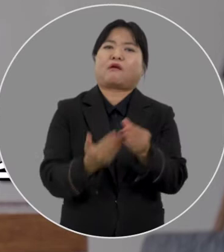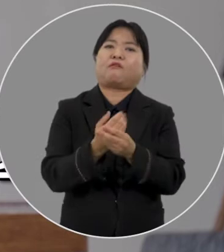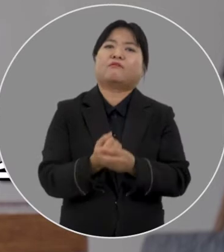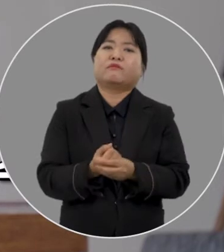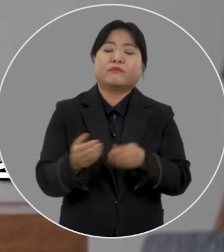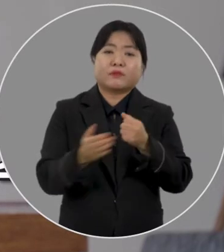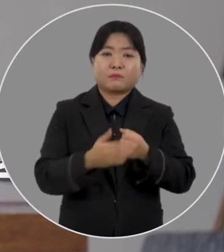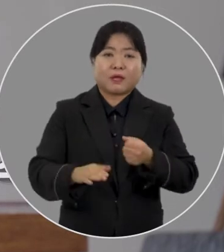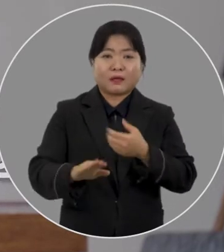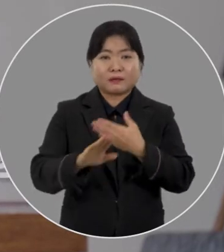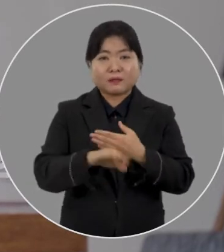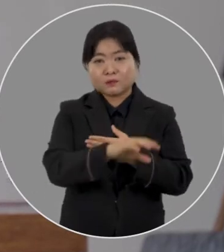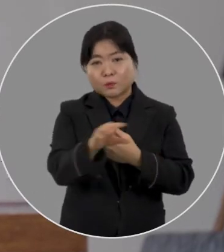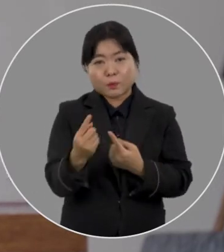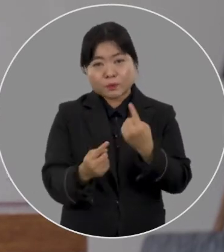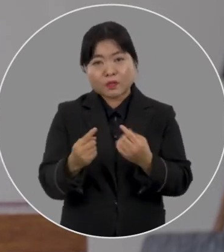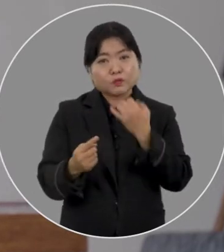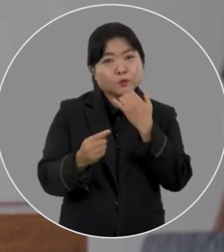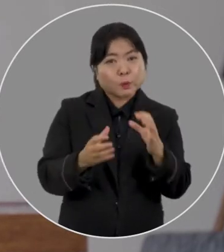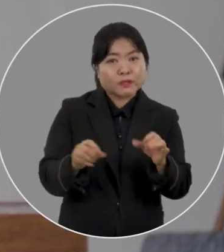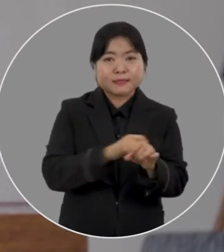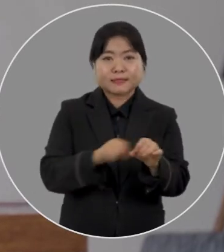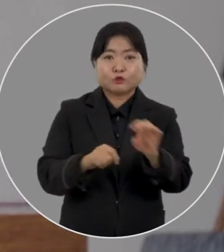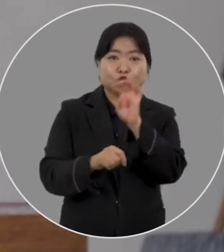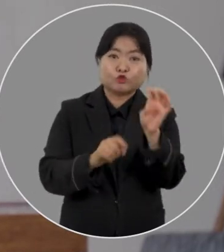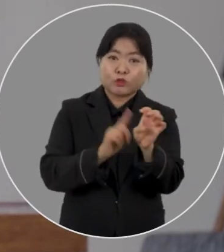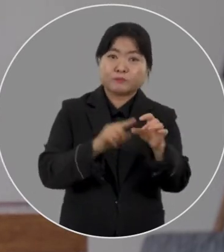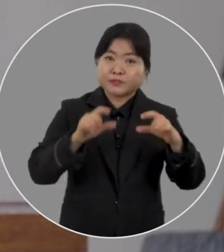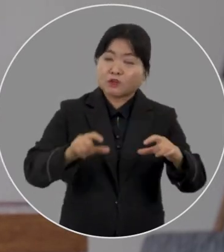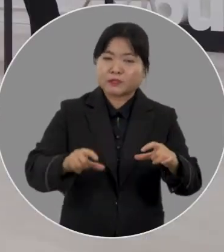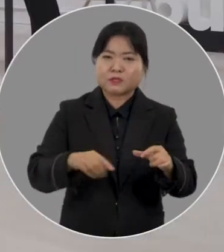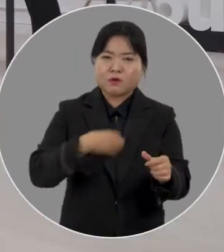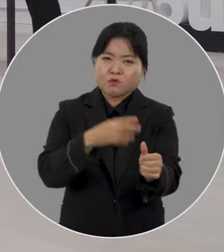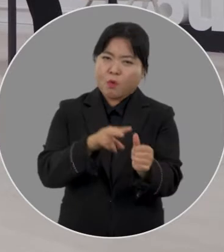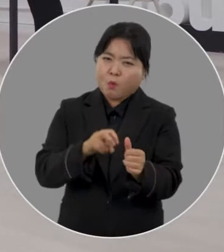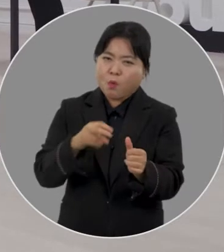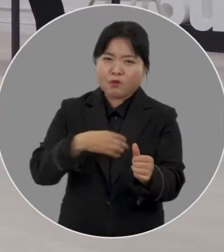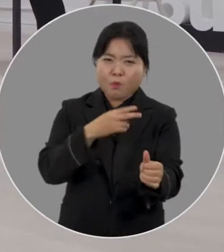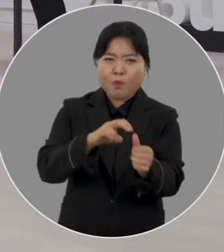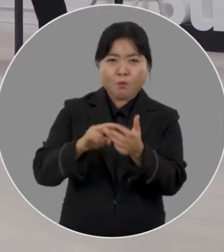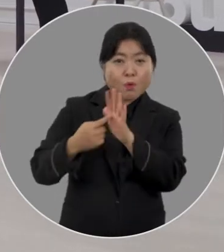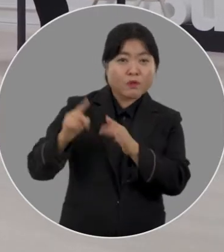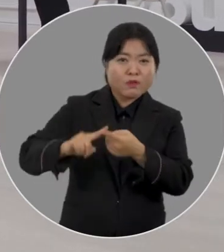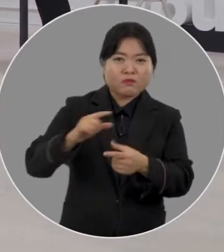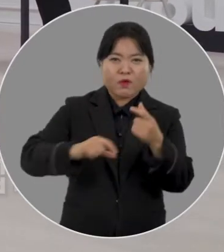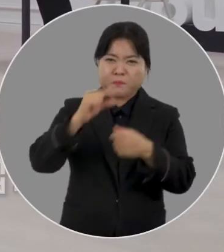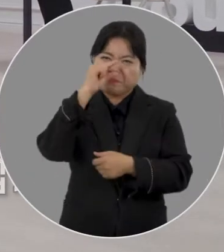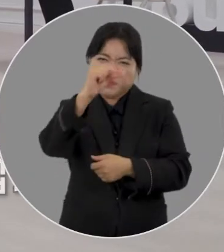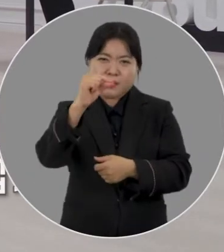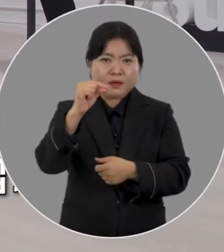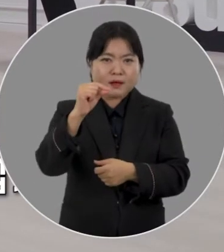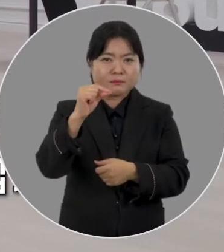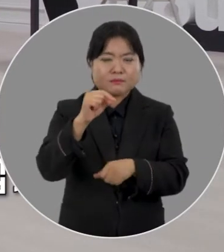사건이고 그래서 다른 데보다도 독일 특히 이제 유럽 지역이 혐오나 혐오 표현에 대해서 더 좀